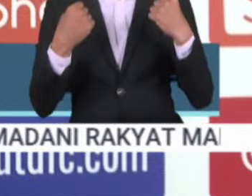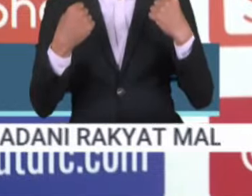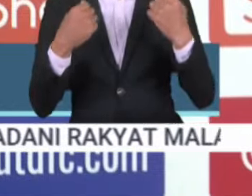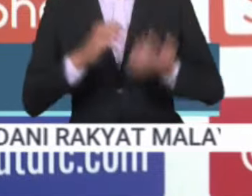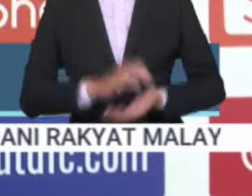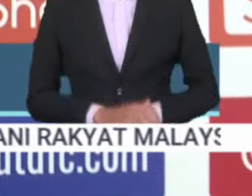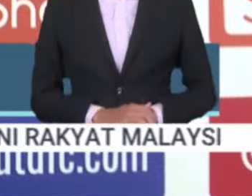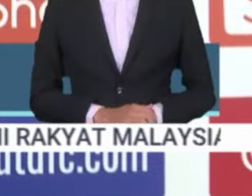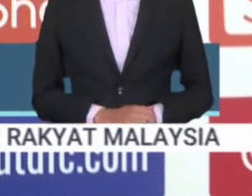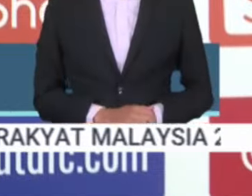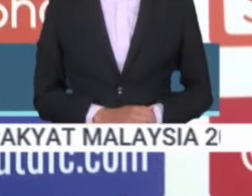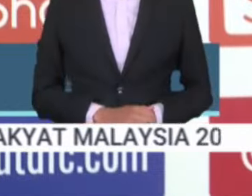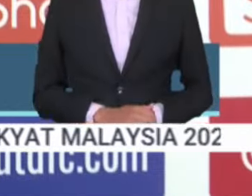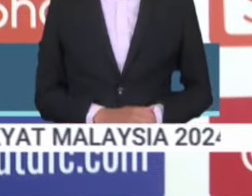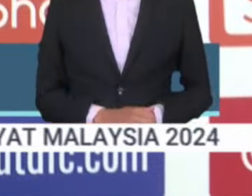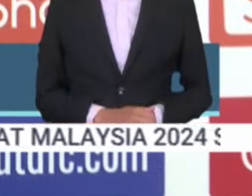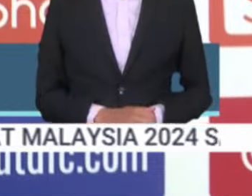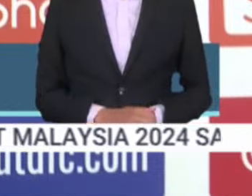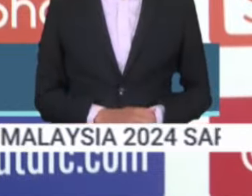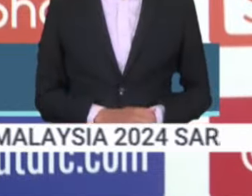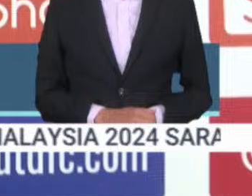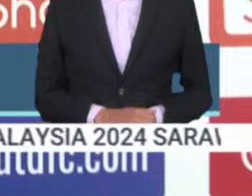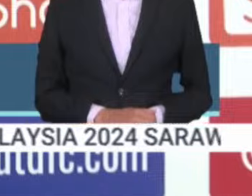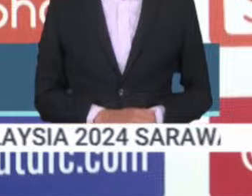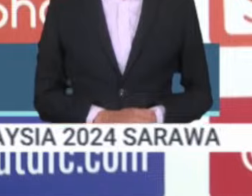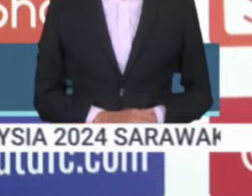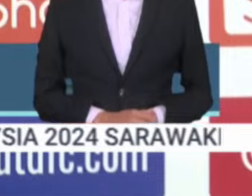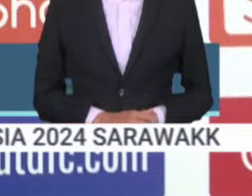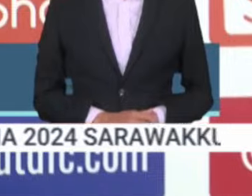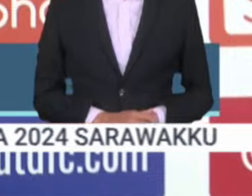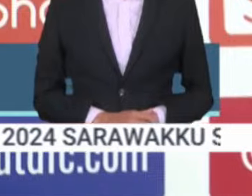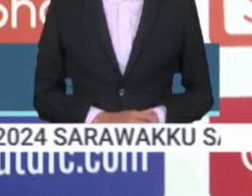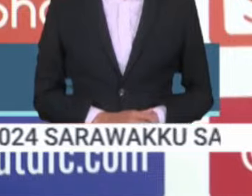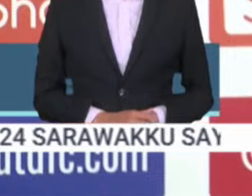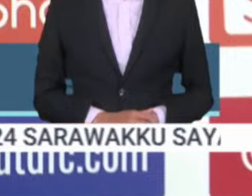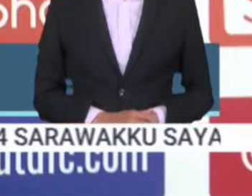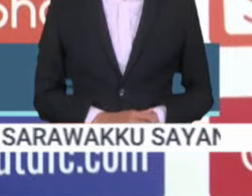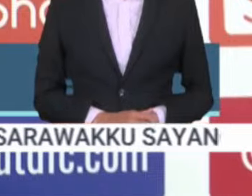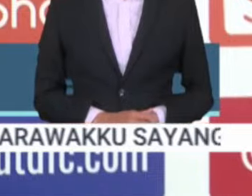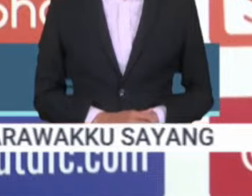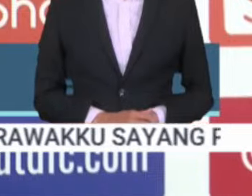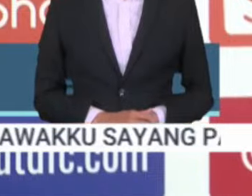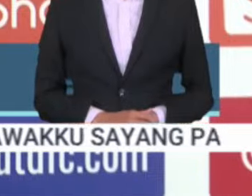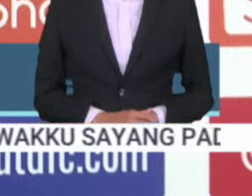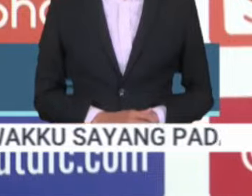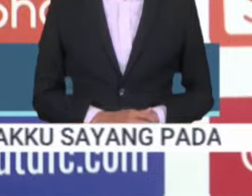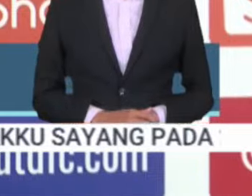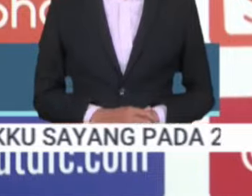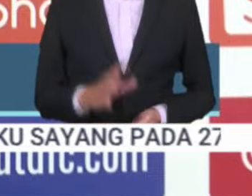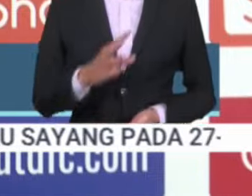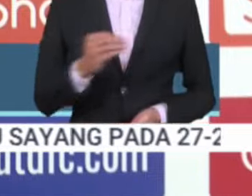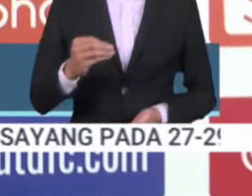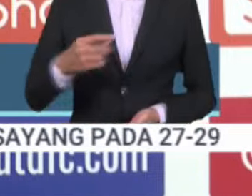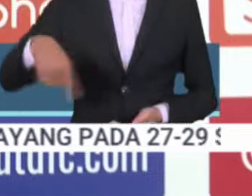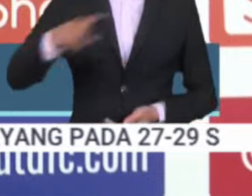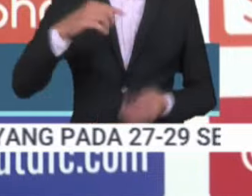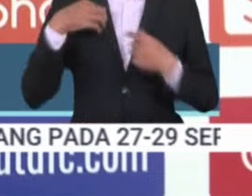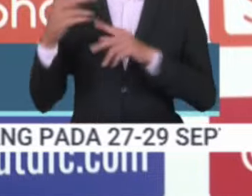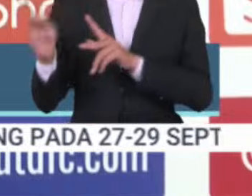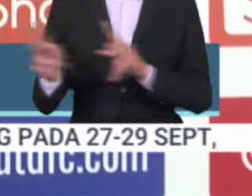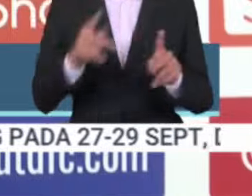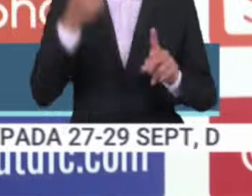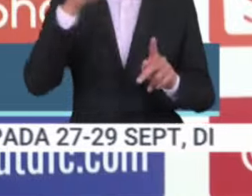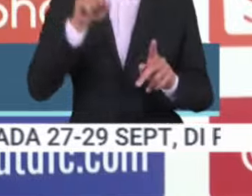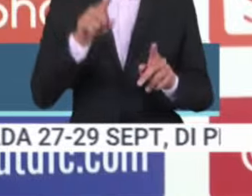this attack, mostly attacking, and they are hoping with high press to win the